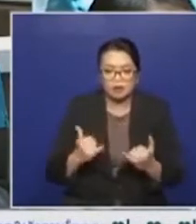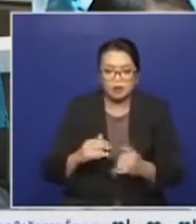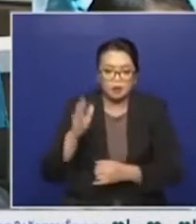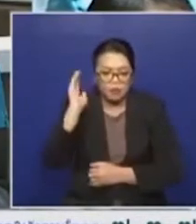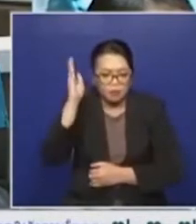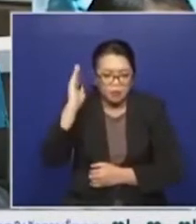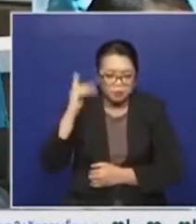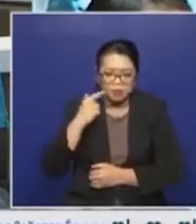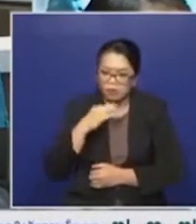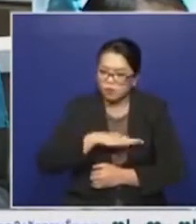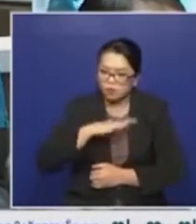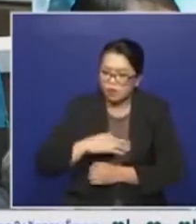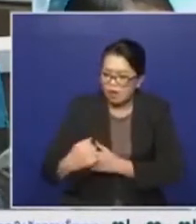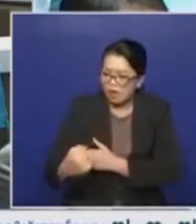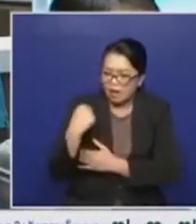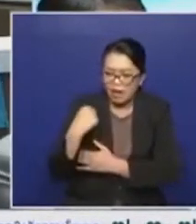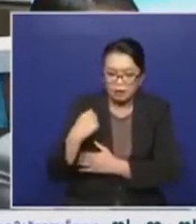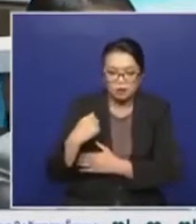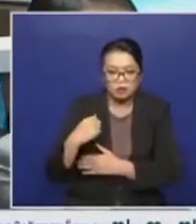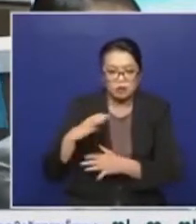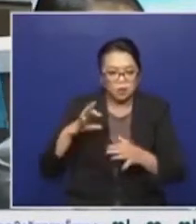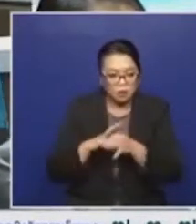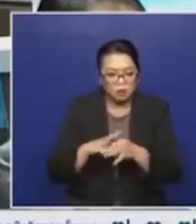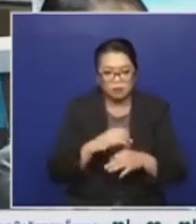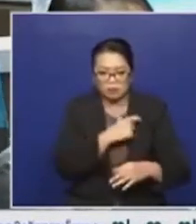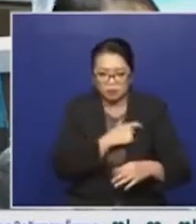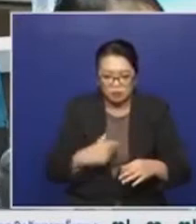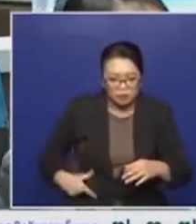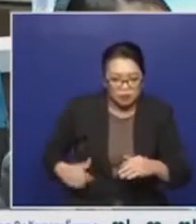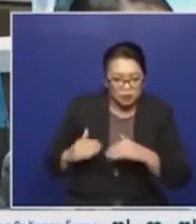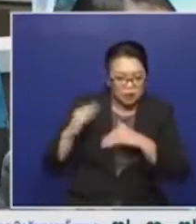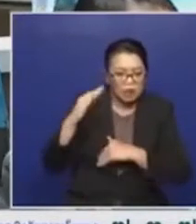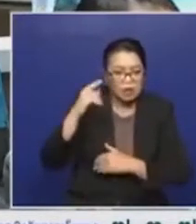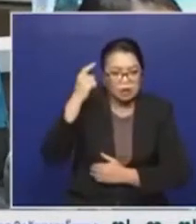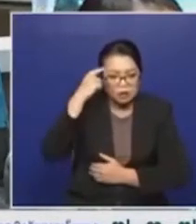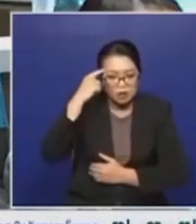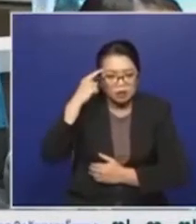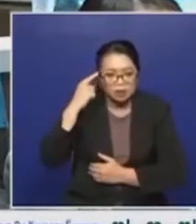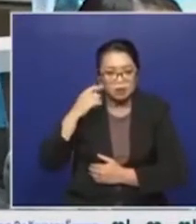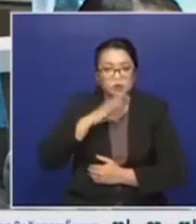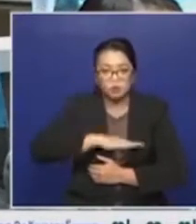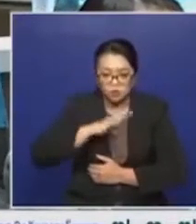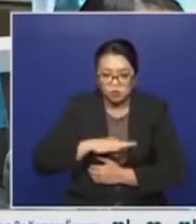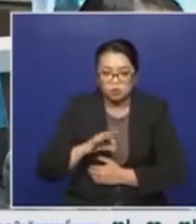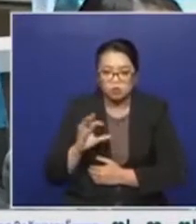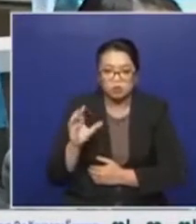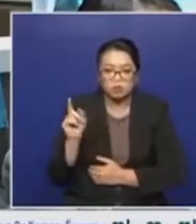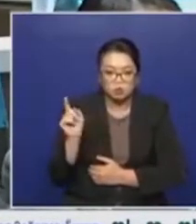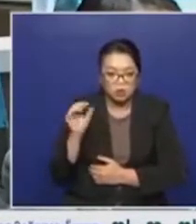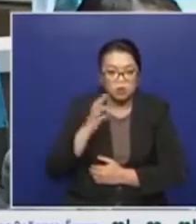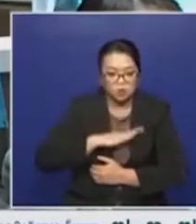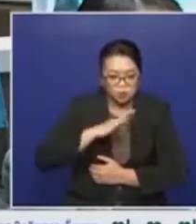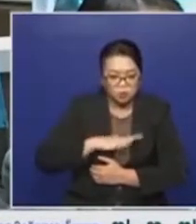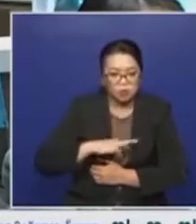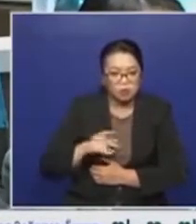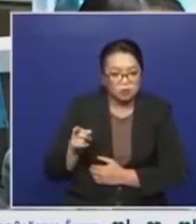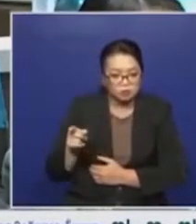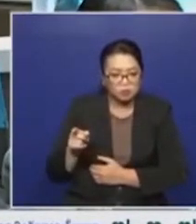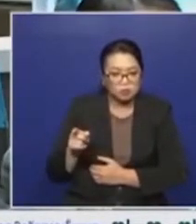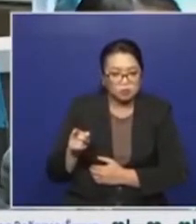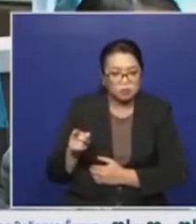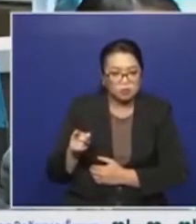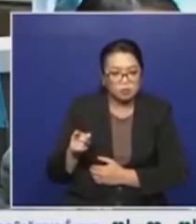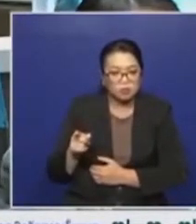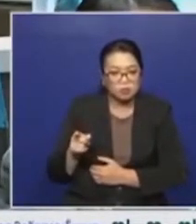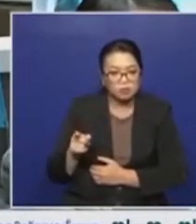อภิปายถ้ามันแรงกว่านี้เหลือเกินเลยกว่านี้ท่านคิดว่ามันจะทำให้แกนของโลกนี้มันหลุดจาก Grandได้ไหม